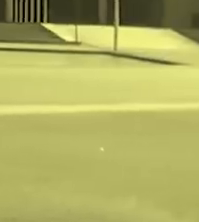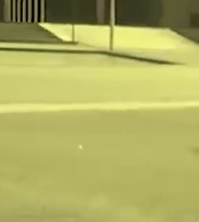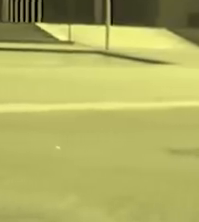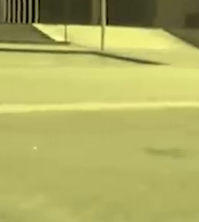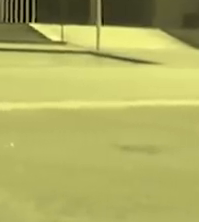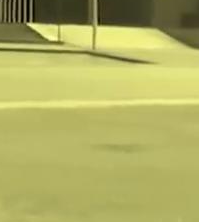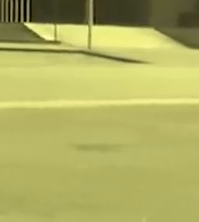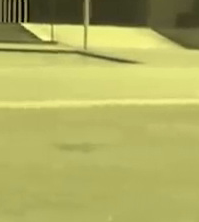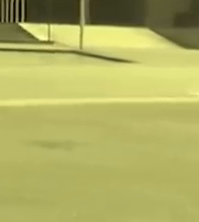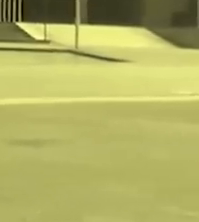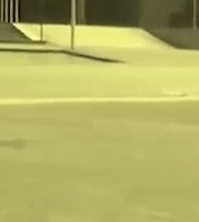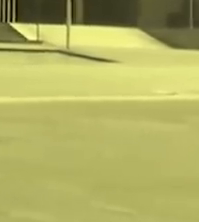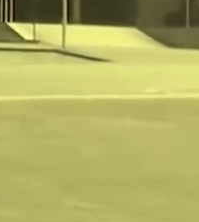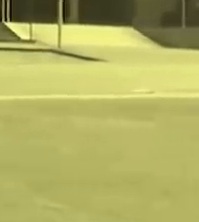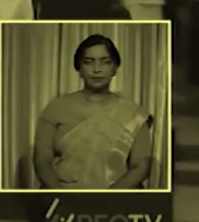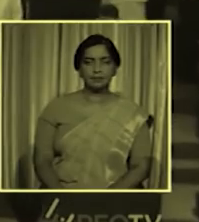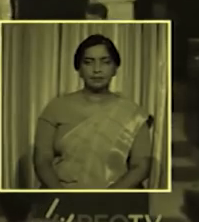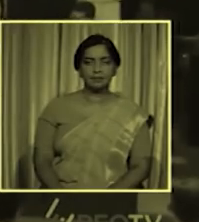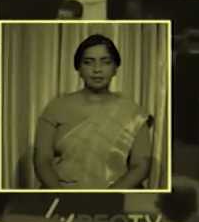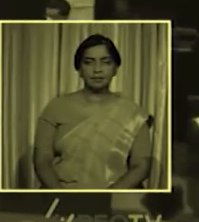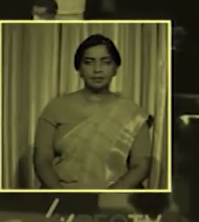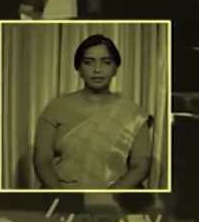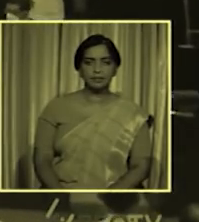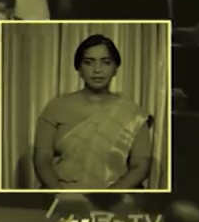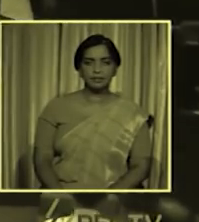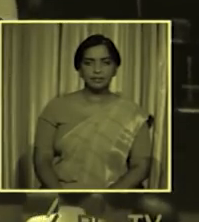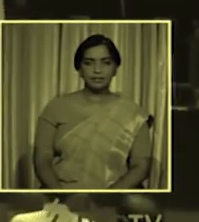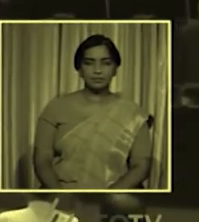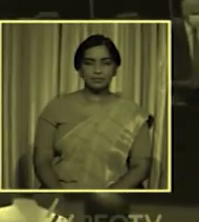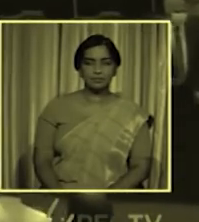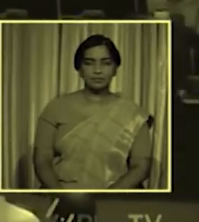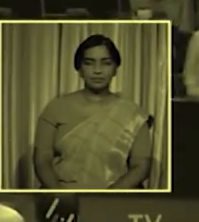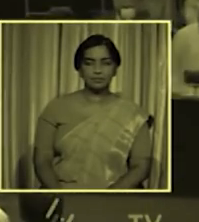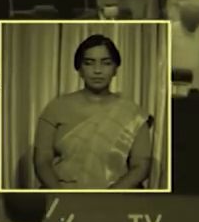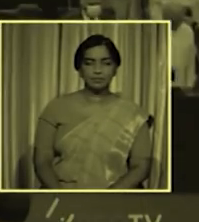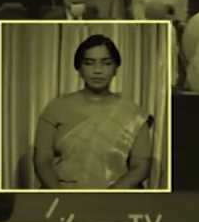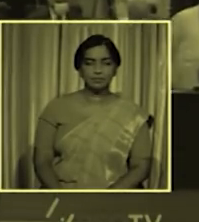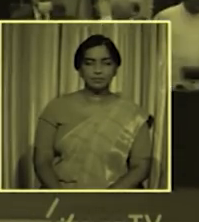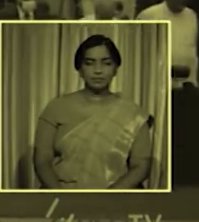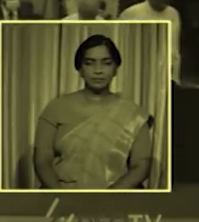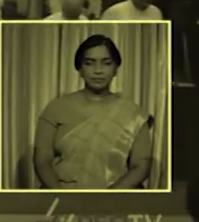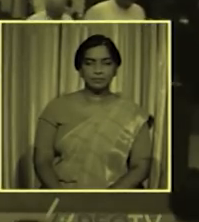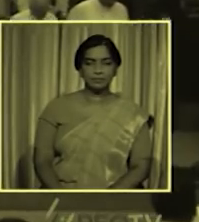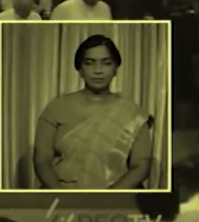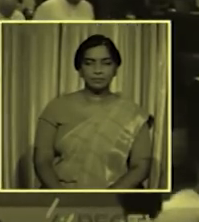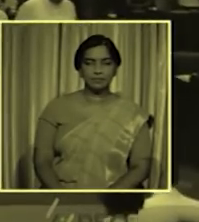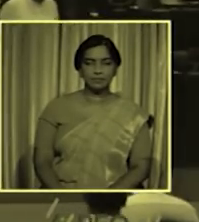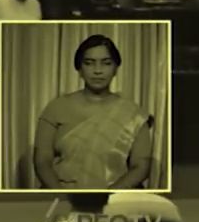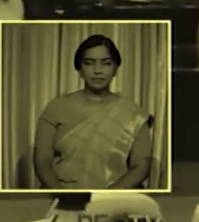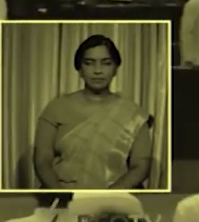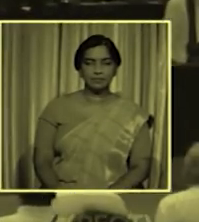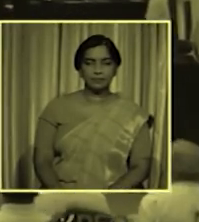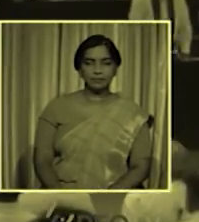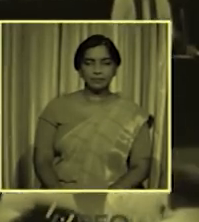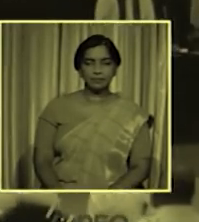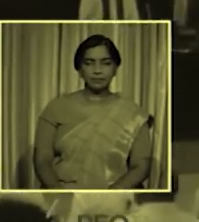දැන් පැහැදිලි නේද? අප මේ ලියන්නේ කියන්නේ කා සමගවත් ඇති පෞද්ගලික වෛරයකට තරහකට නෙවෙයි. පුරවැසියන් ලෙස අපට